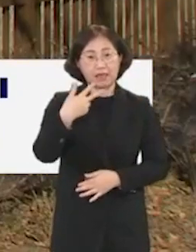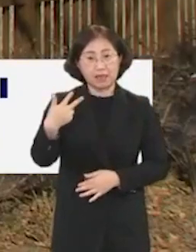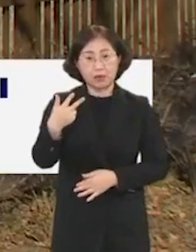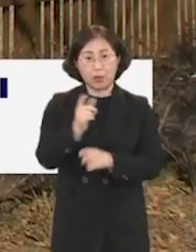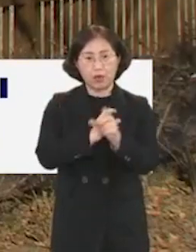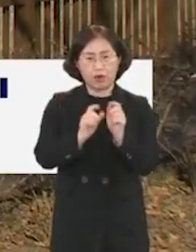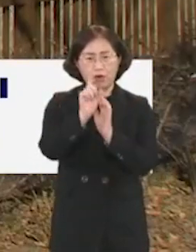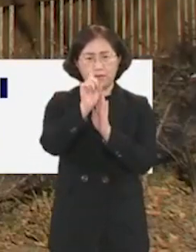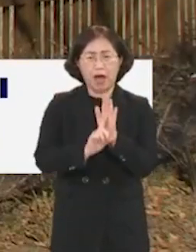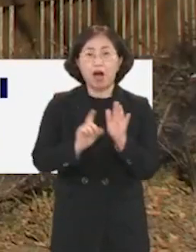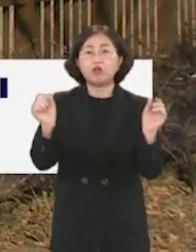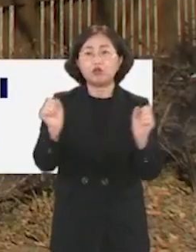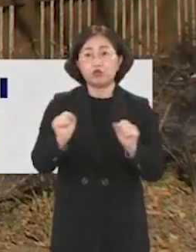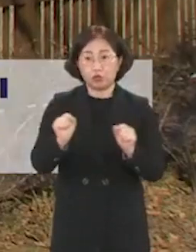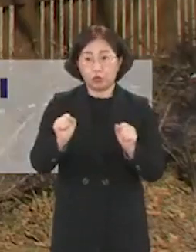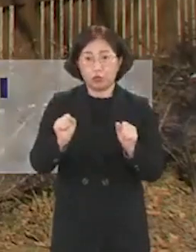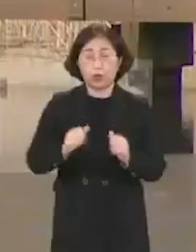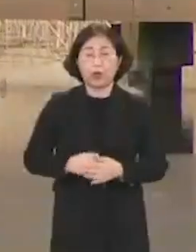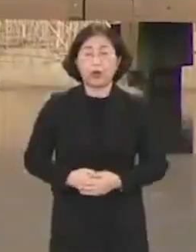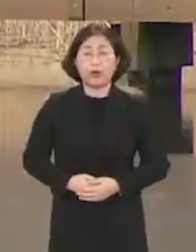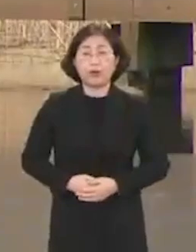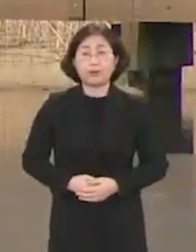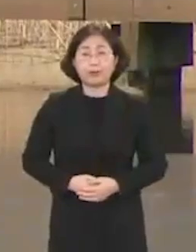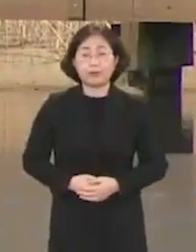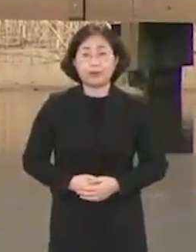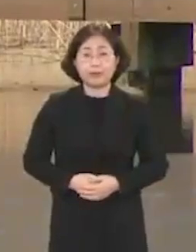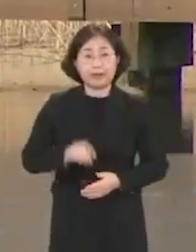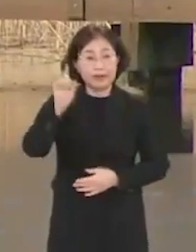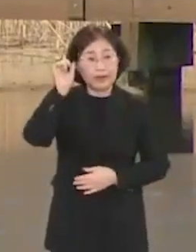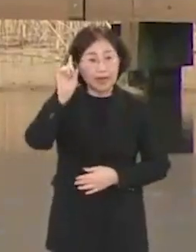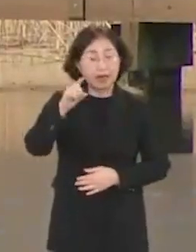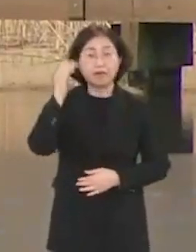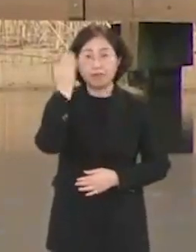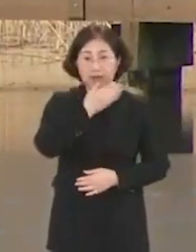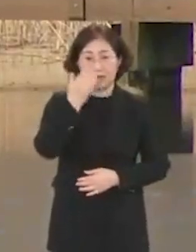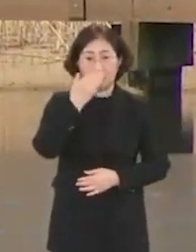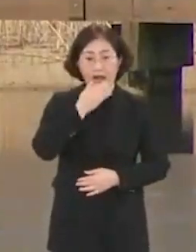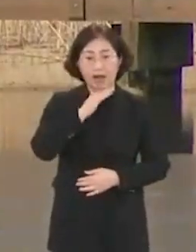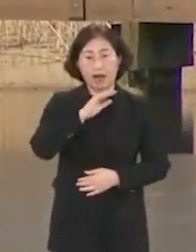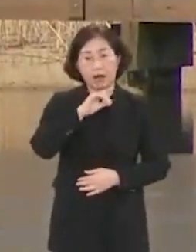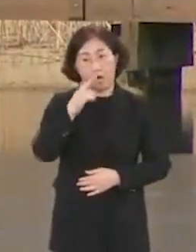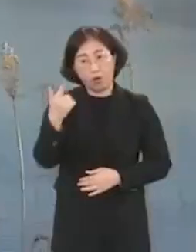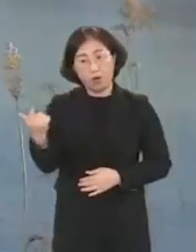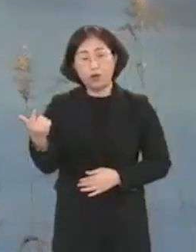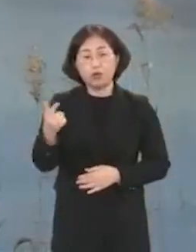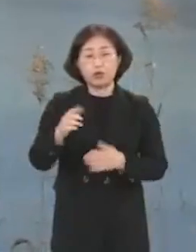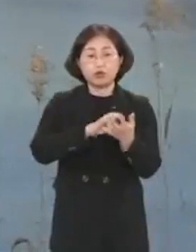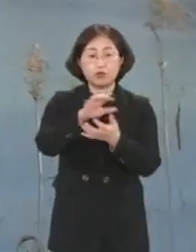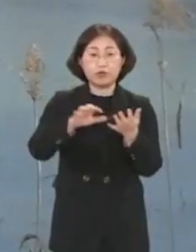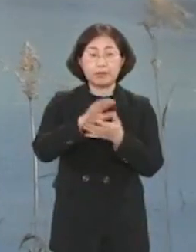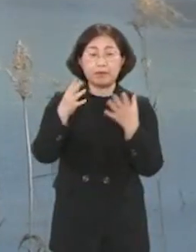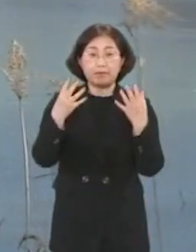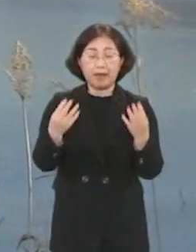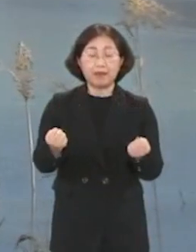4도에서 7도가량 더 낮아 춥겠습니다. 내일은 대체로 맑다가 늦은 오후부터 구름이